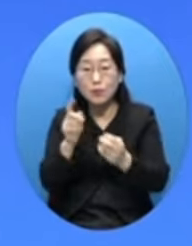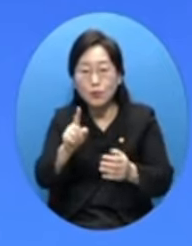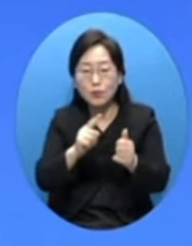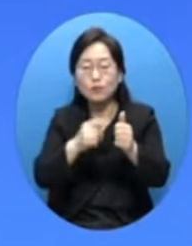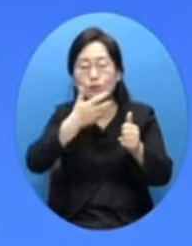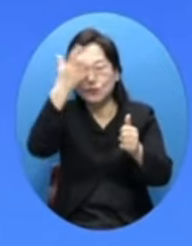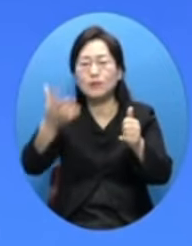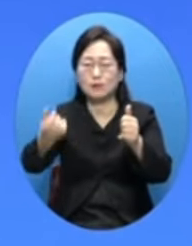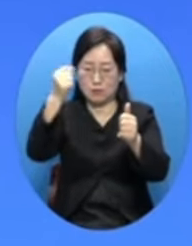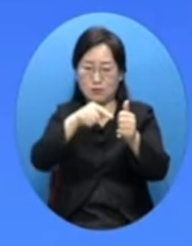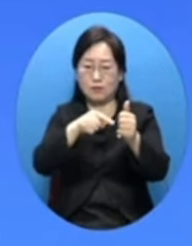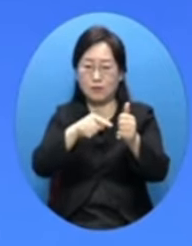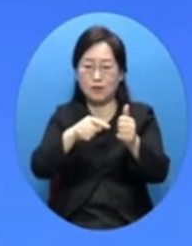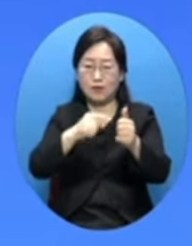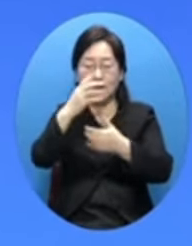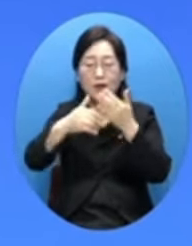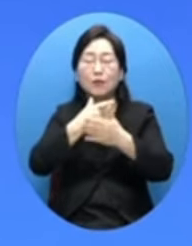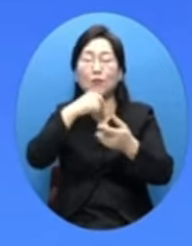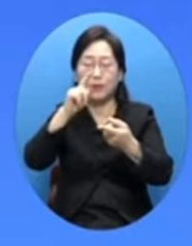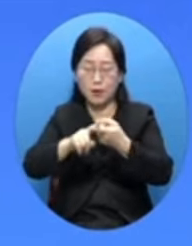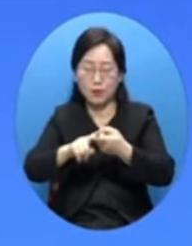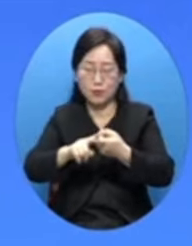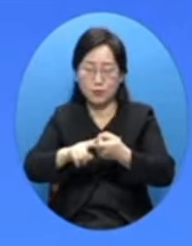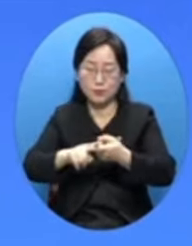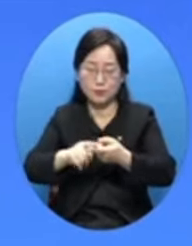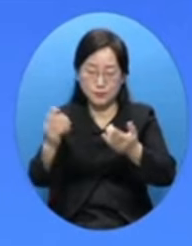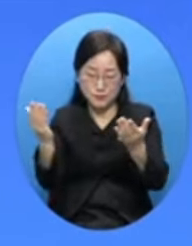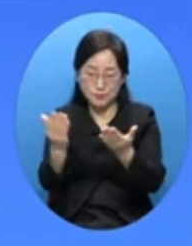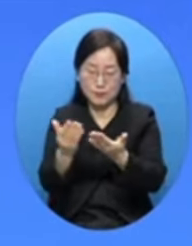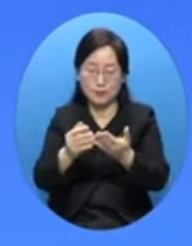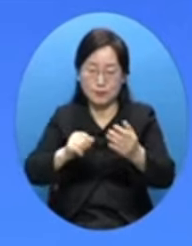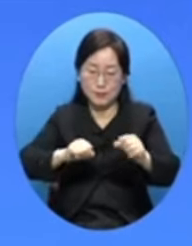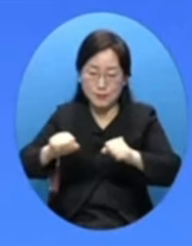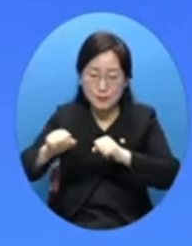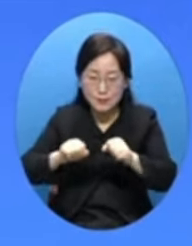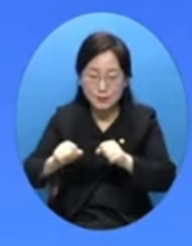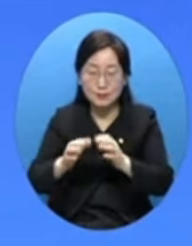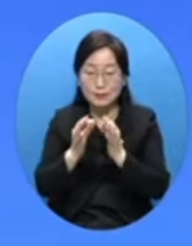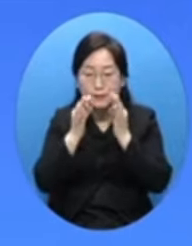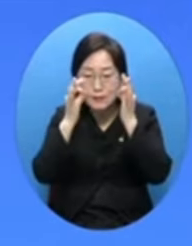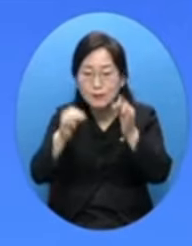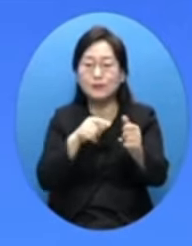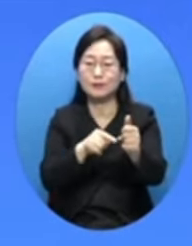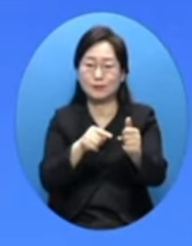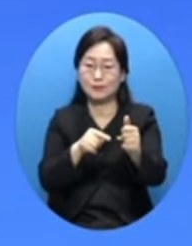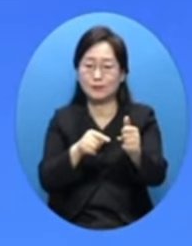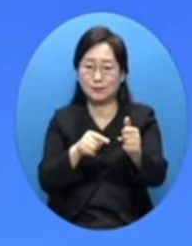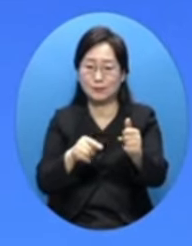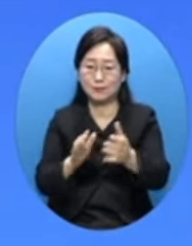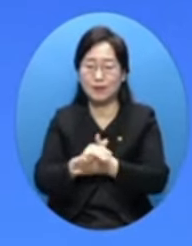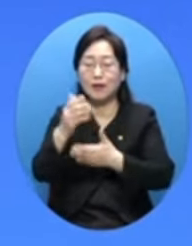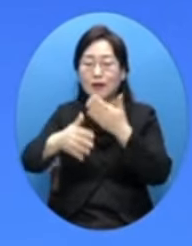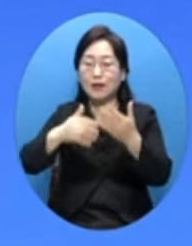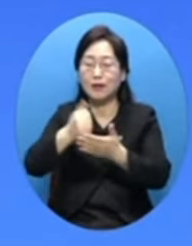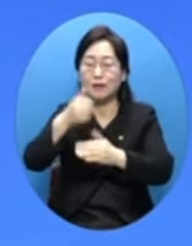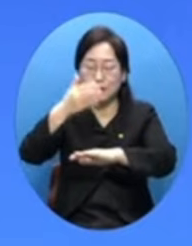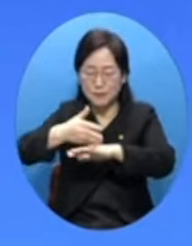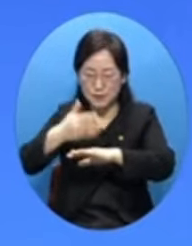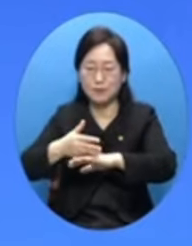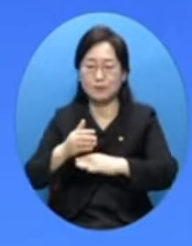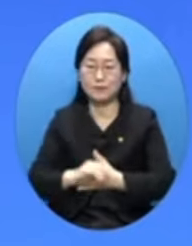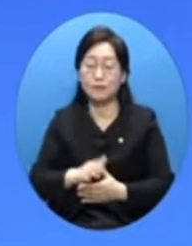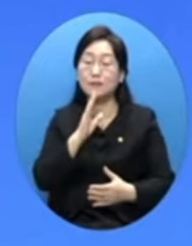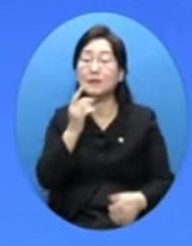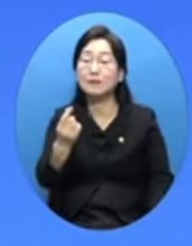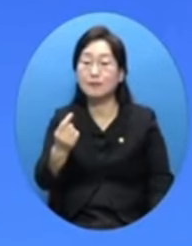사람이었고 하나님의 뜻대로 살려고 온 노력을 기던 그 결과라 것 생각할 때 하나님의 감사를 드렸습니다